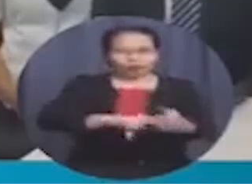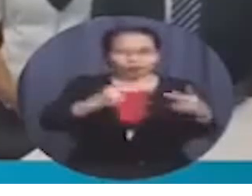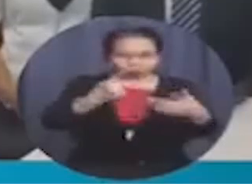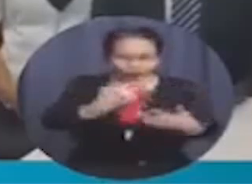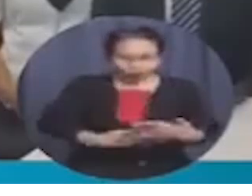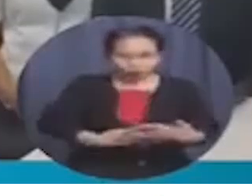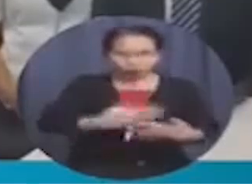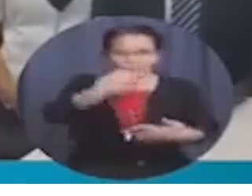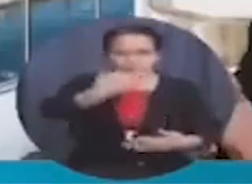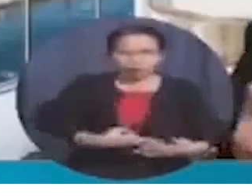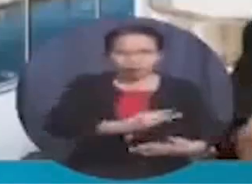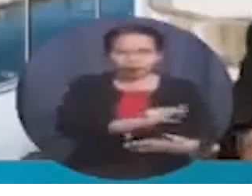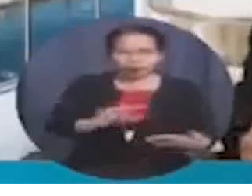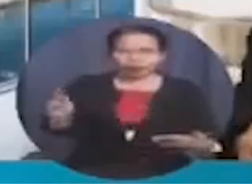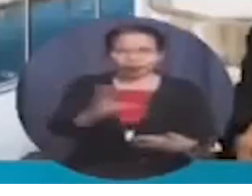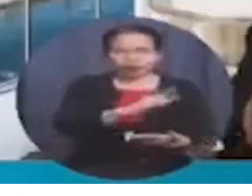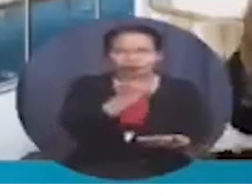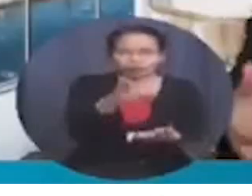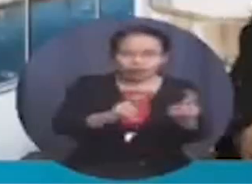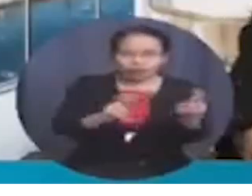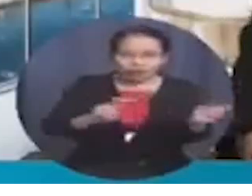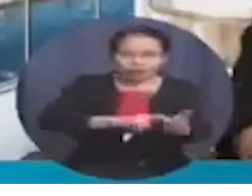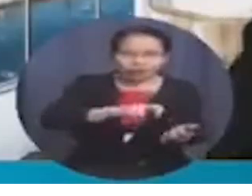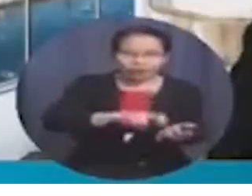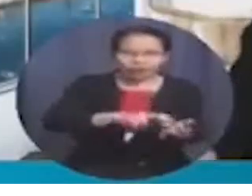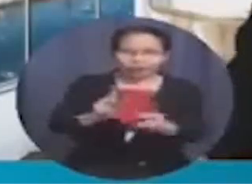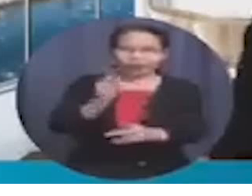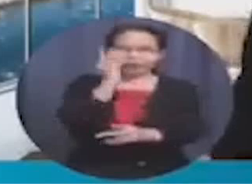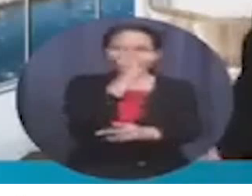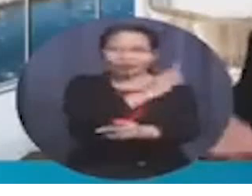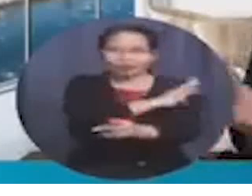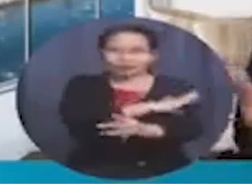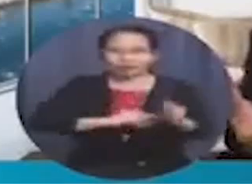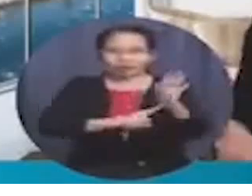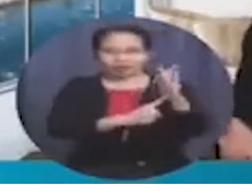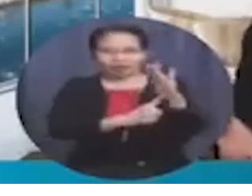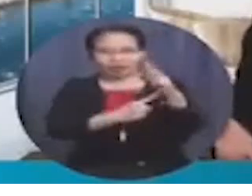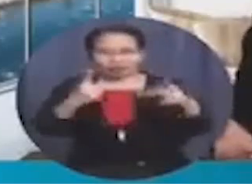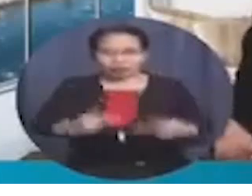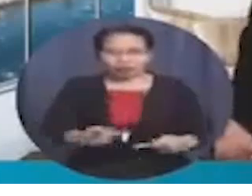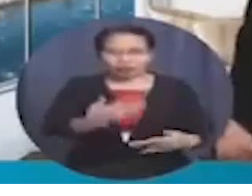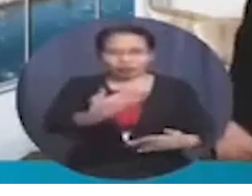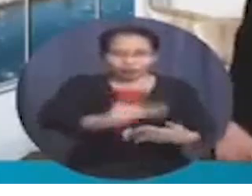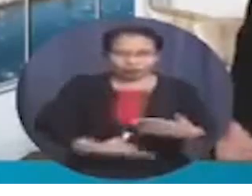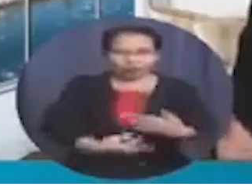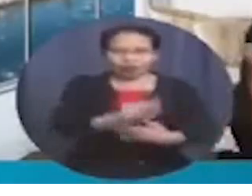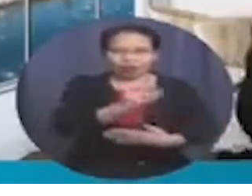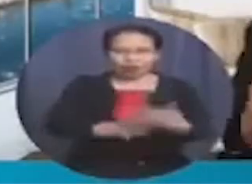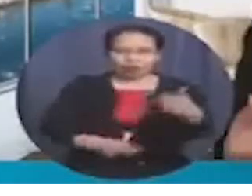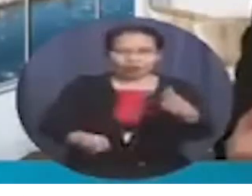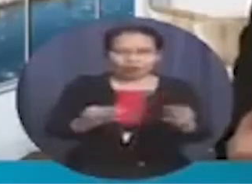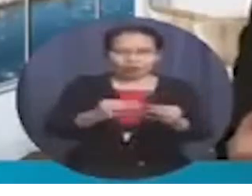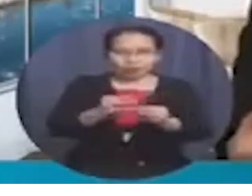nga eh. Nilalagyan mo pa nga ng bulaklak at ng kandila. Ano pa bang paliwanag ang gusto niyo?